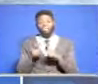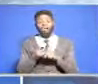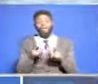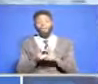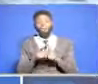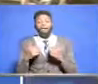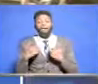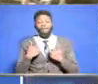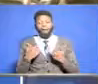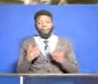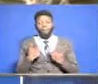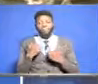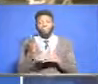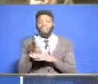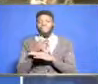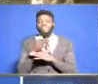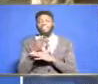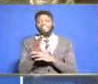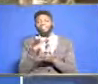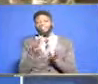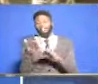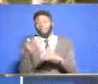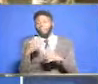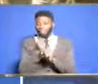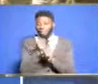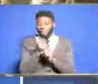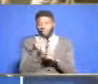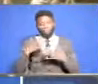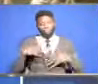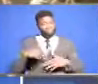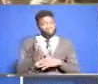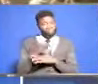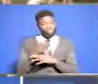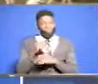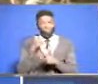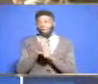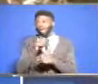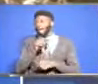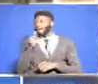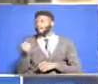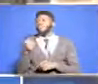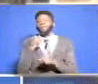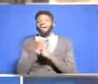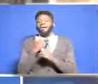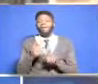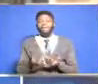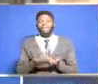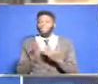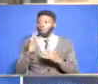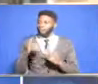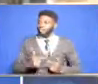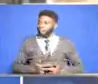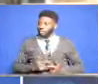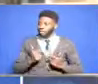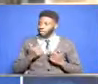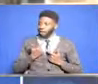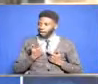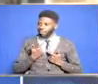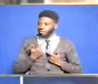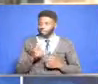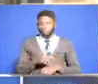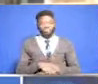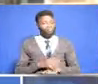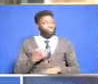imewalazimu wavuvi kujihusisha katika shughuli mbadala ili kujikimu maishani. Sasa hapa tumekuwa na shida samaki